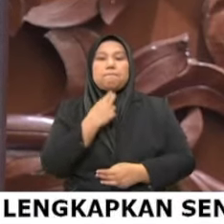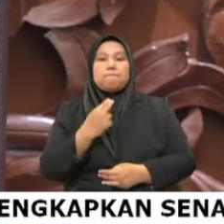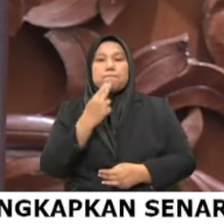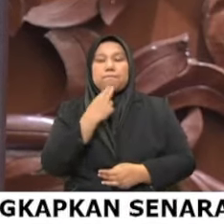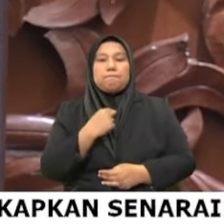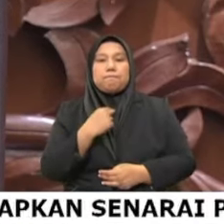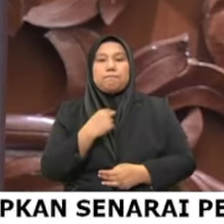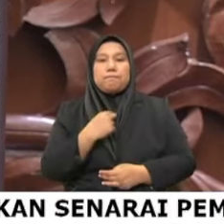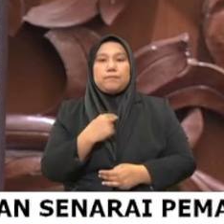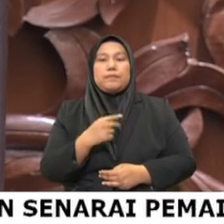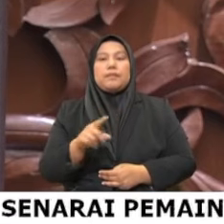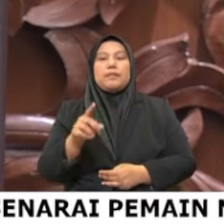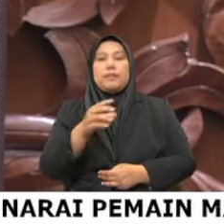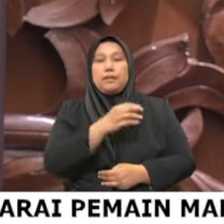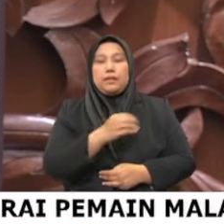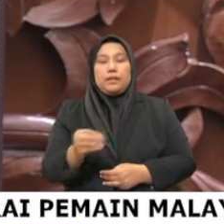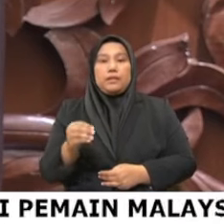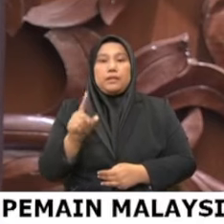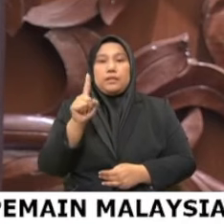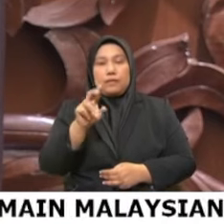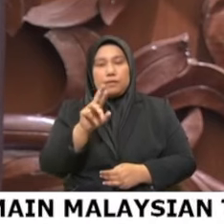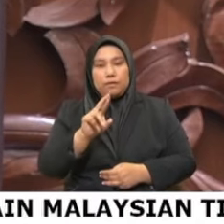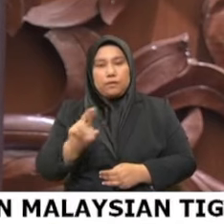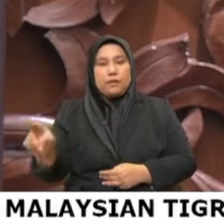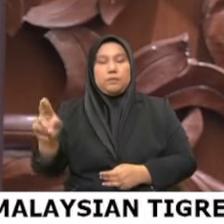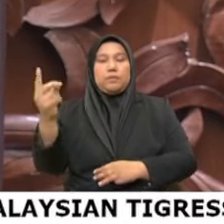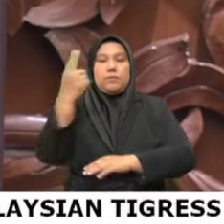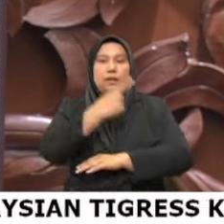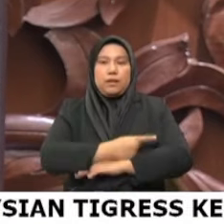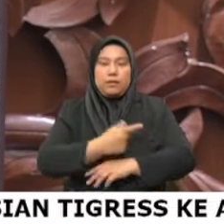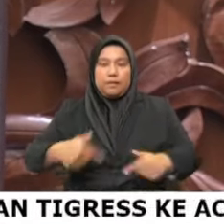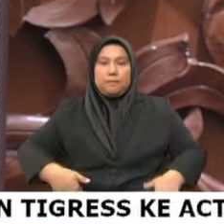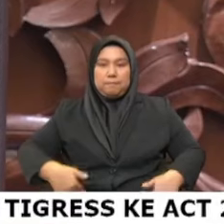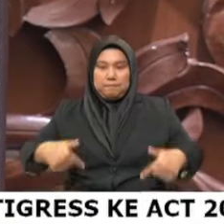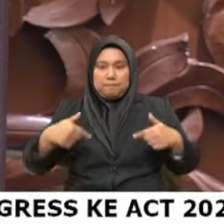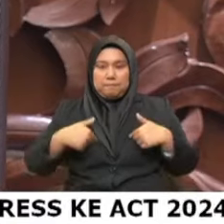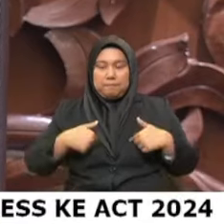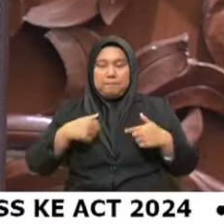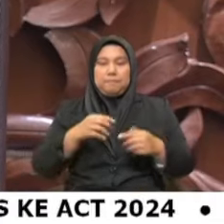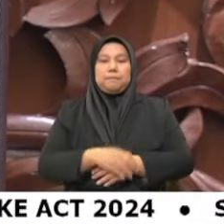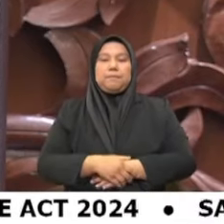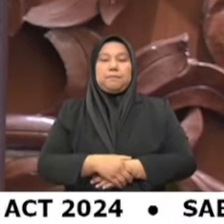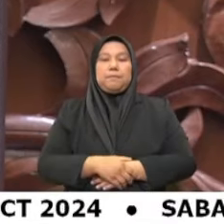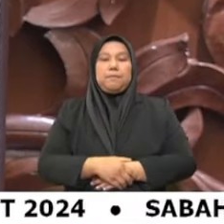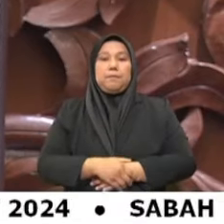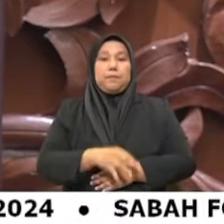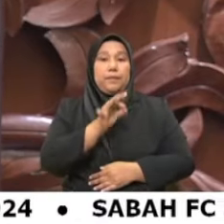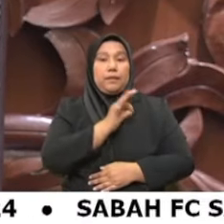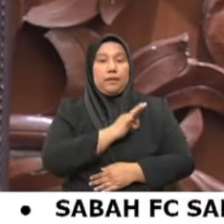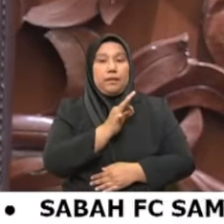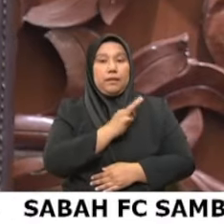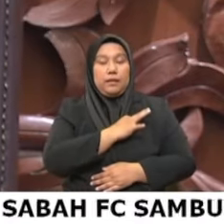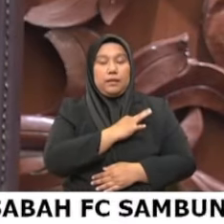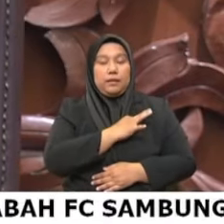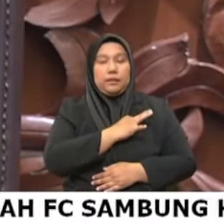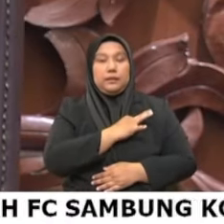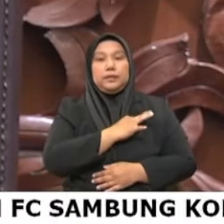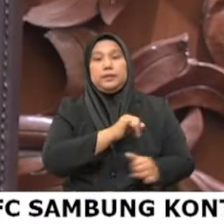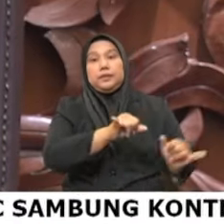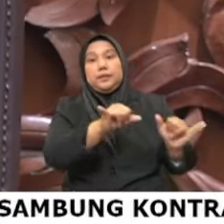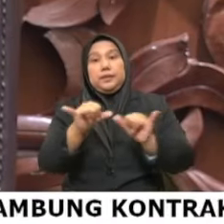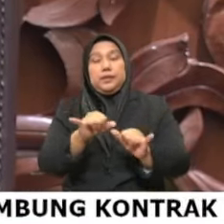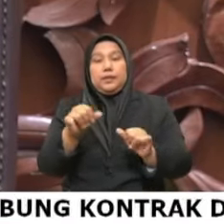1,000 Days of Life. Selaras dengan inisiatif Kementerian Kesihatan Malaysia tentang War on